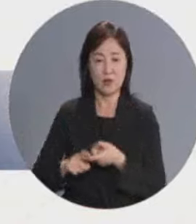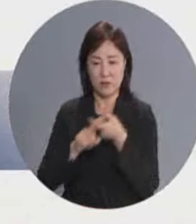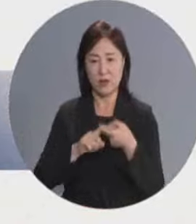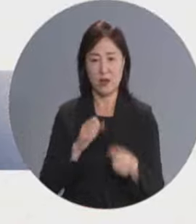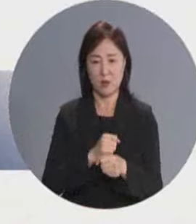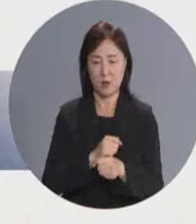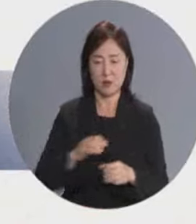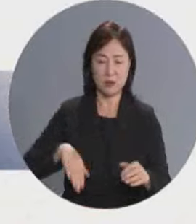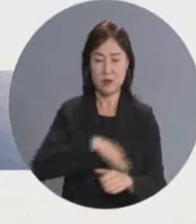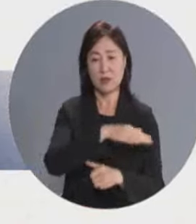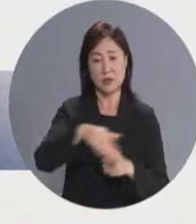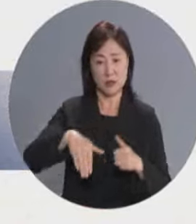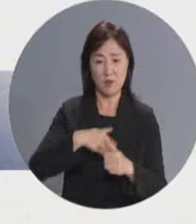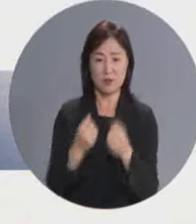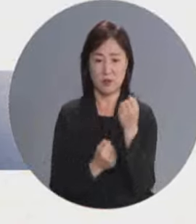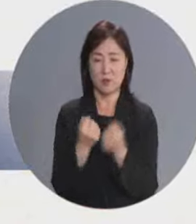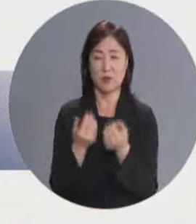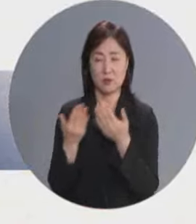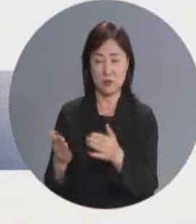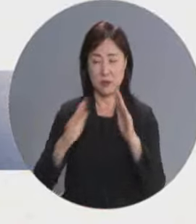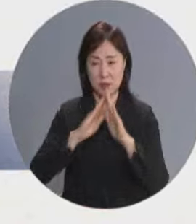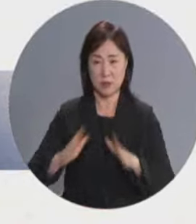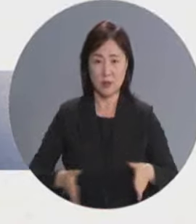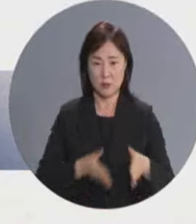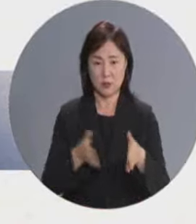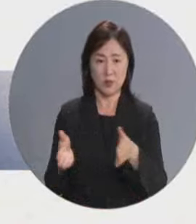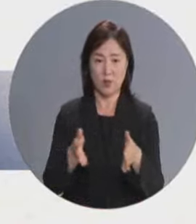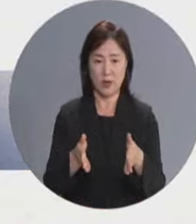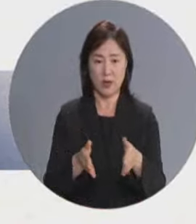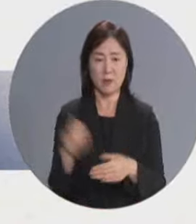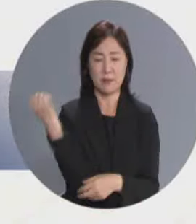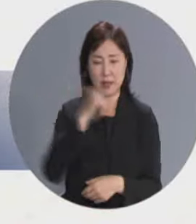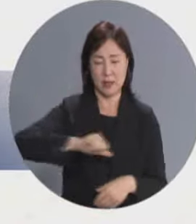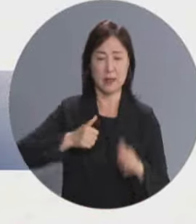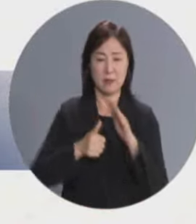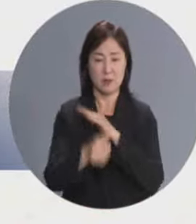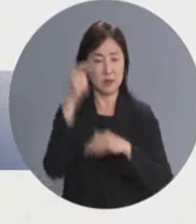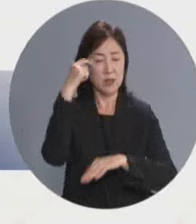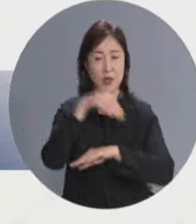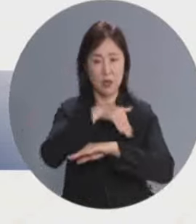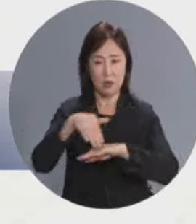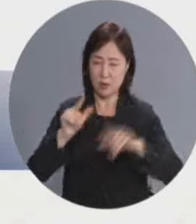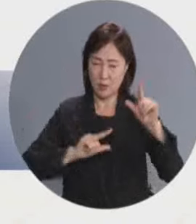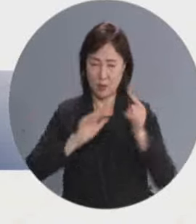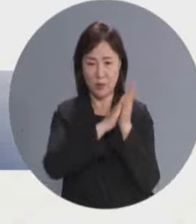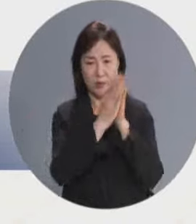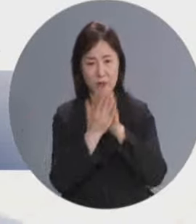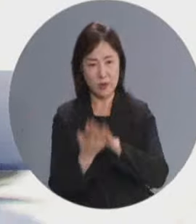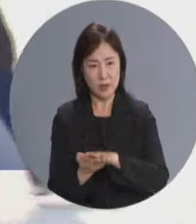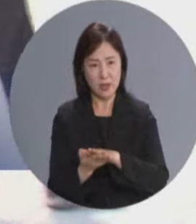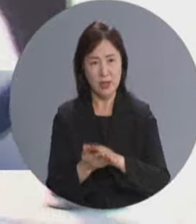저희들의 지금 상황을 설명한 후에 전남도 항방 할것이고 도화를